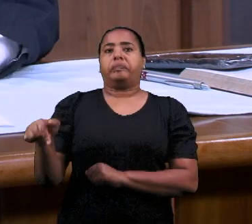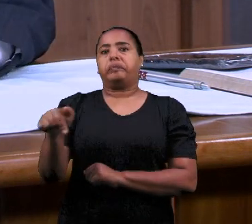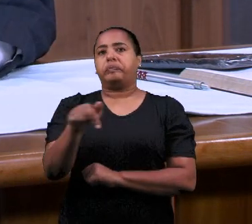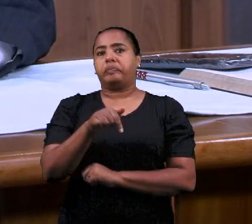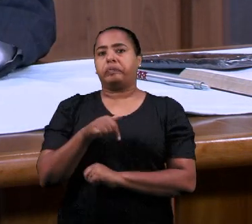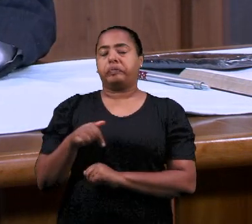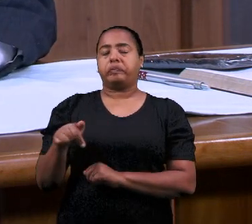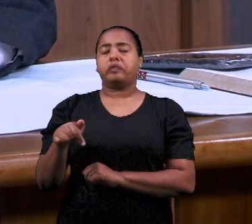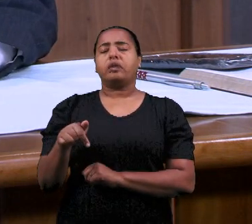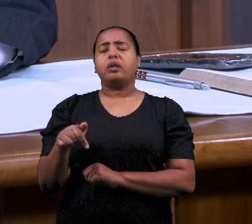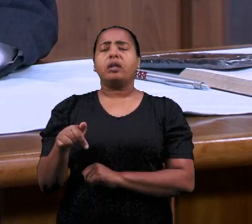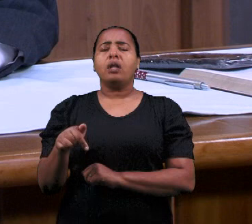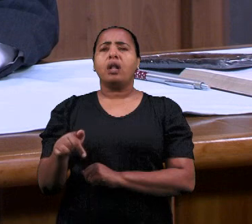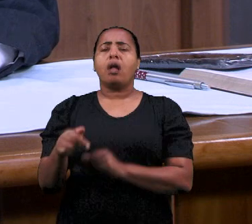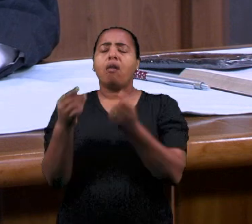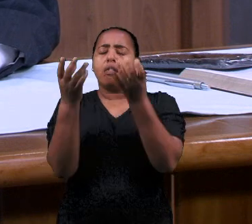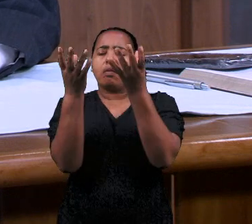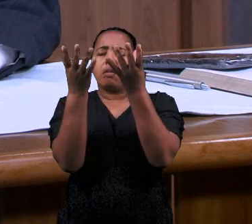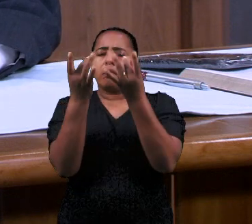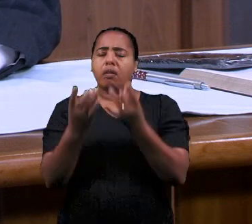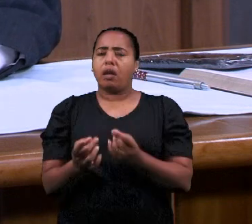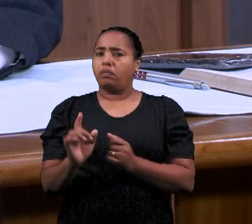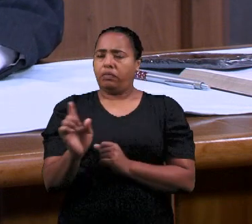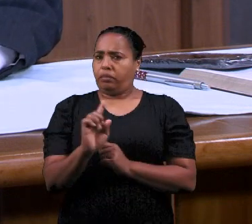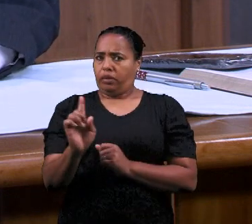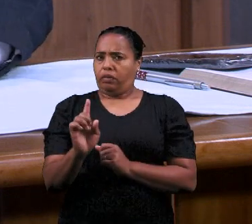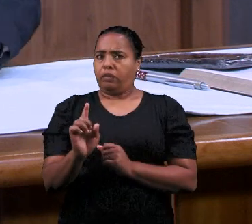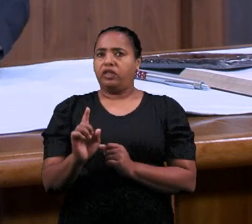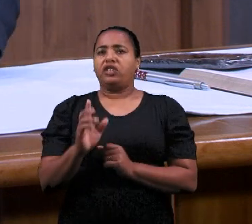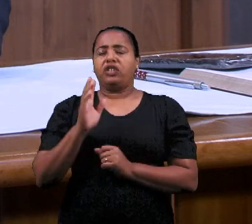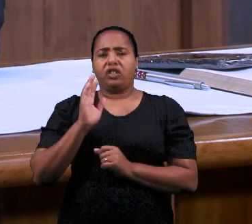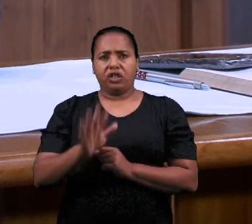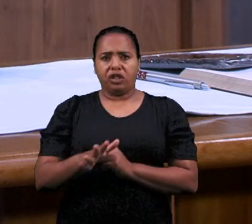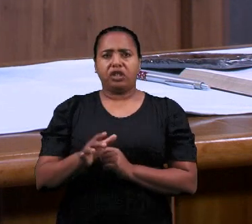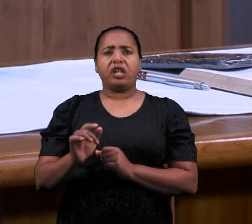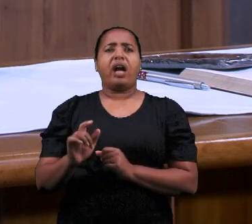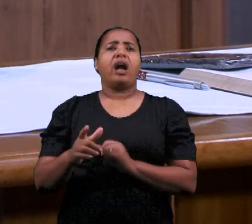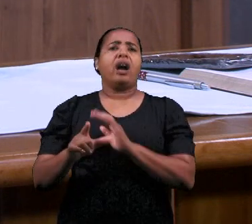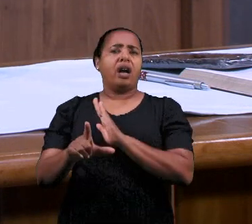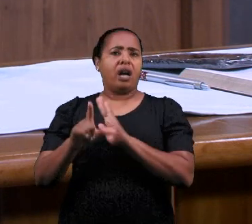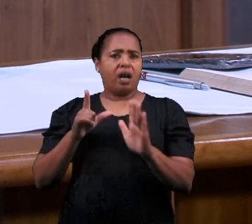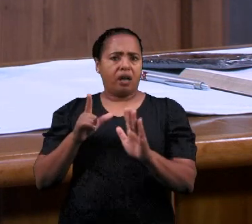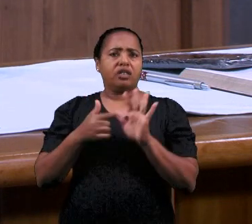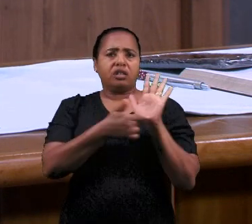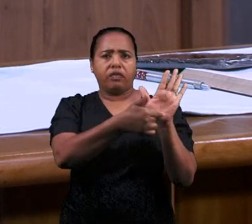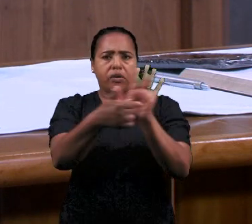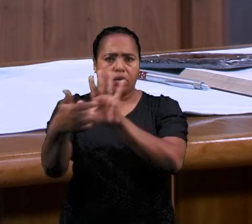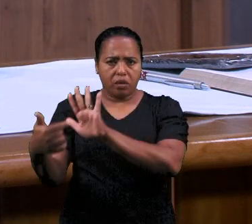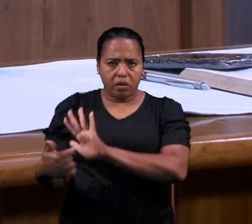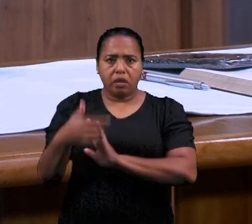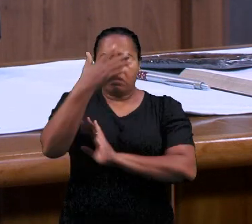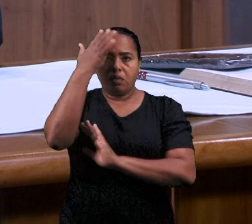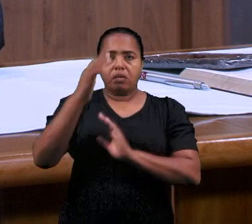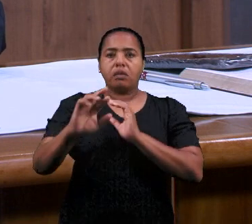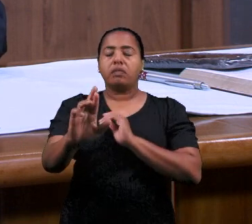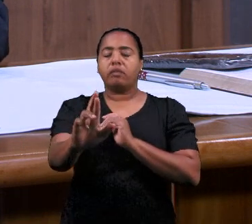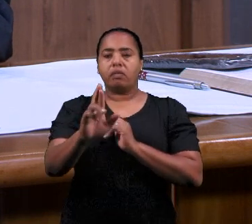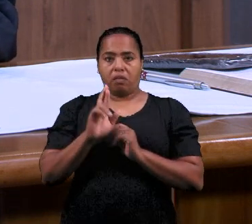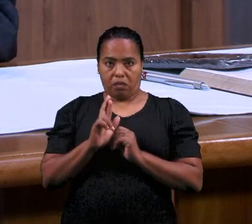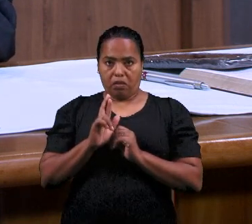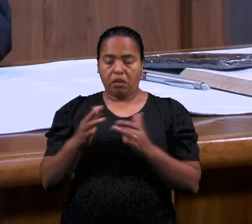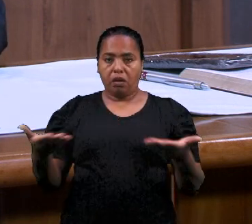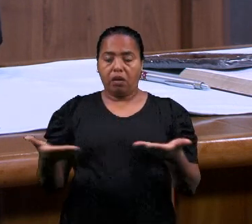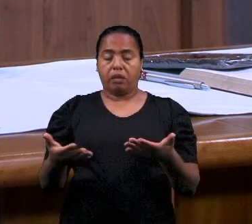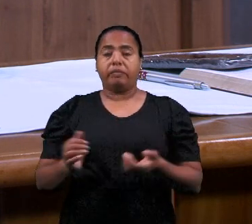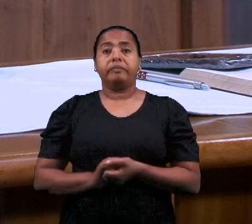question. La deuxième question, nous n'allons pas ici passer le détail de la question parce qu'elle est